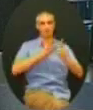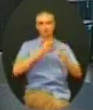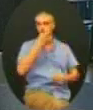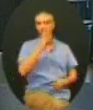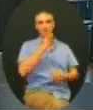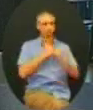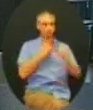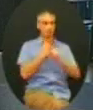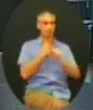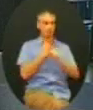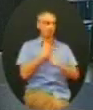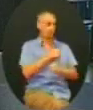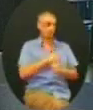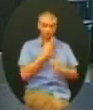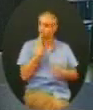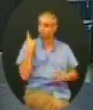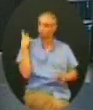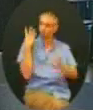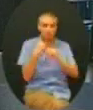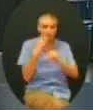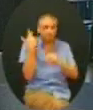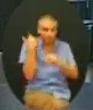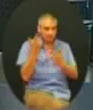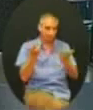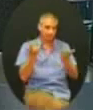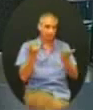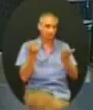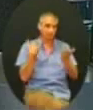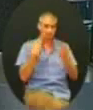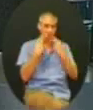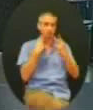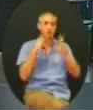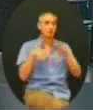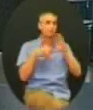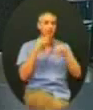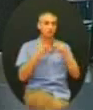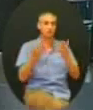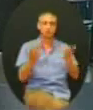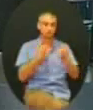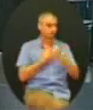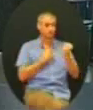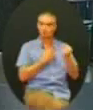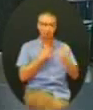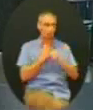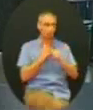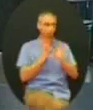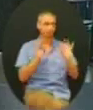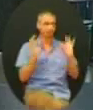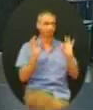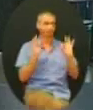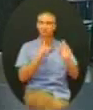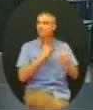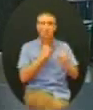והשאלה אם השמאל הזה מתפקד. לצערנו, בשנתיים האחרונות, מאז בעצם התוצאות של הבחירות, השמאל הזה לא מתפקד. והוא